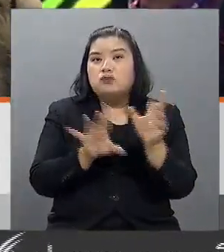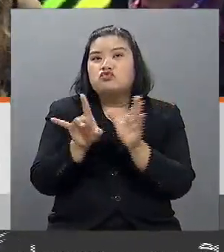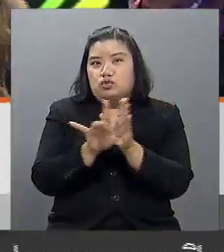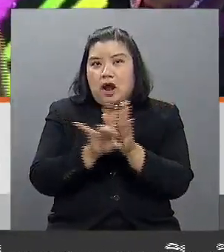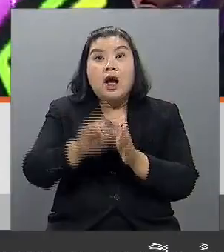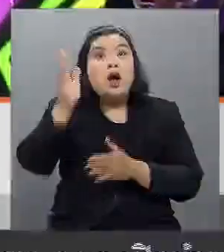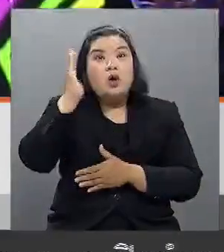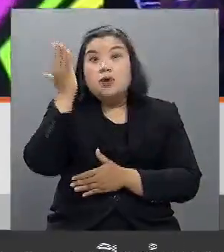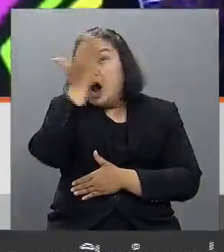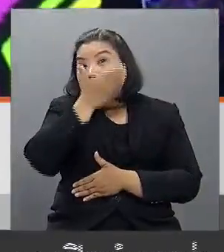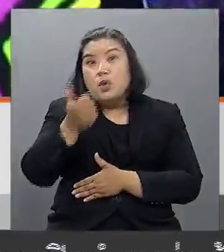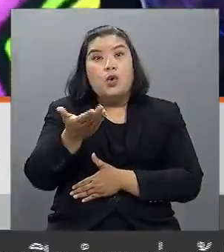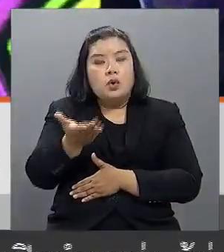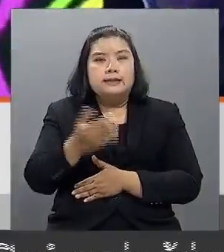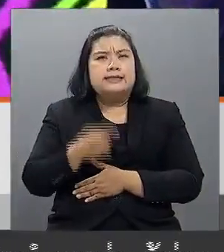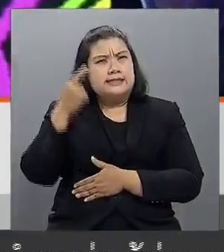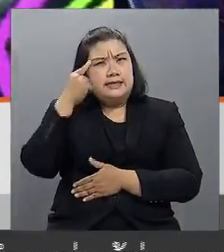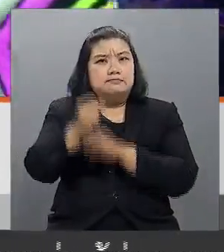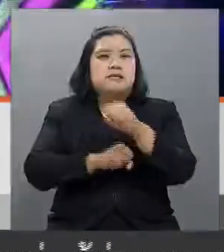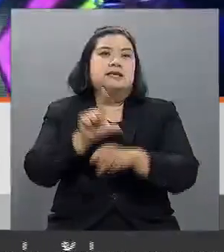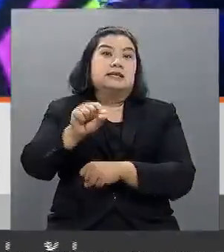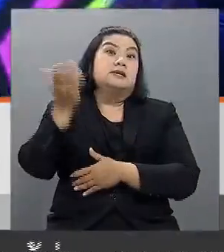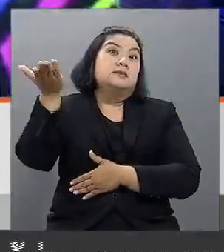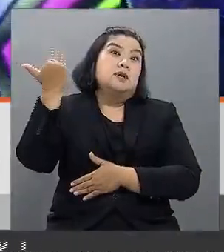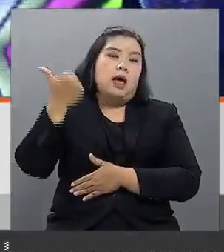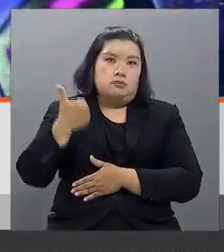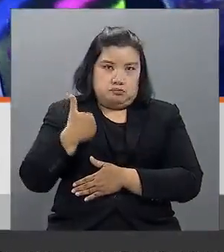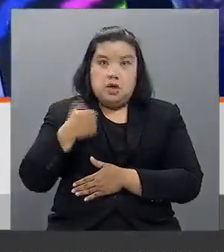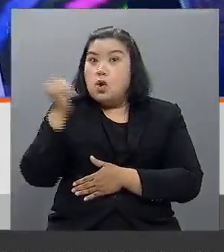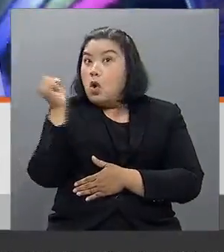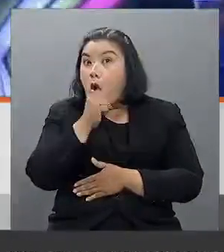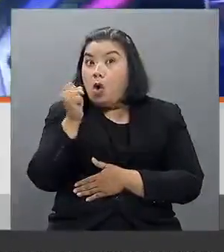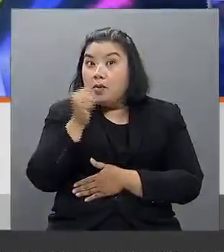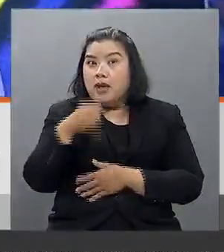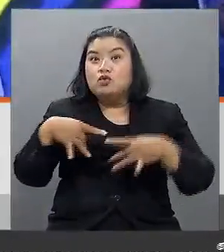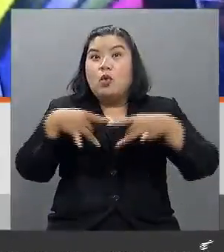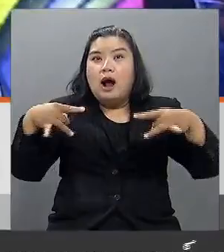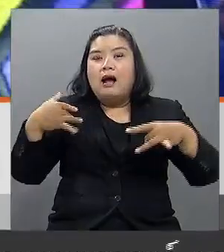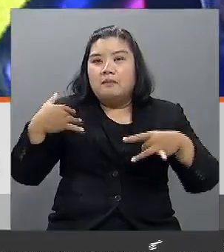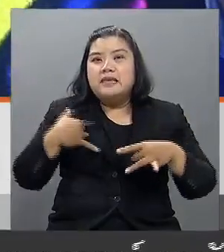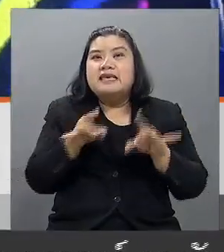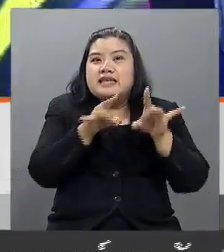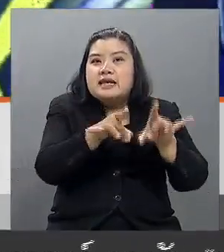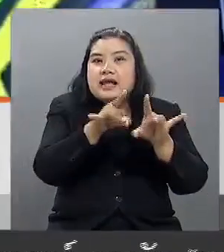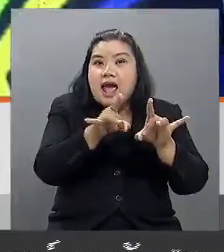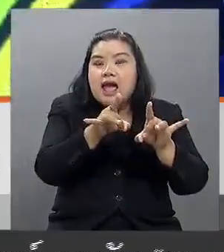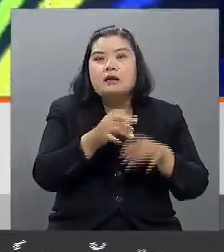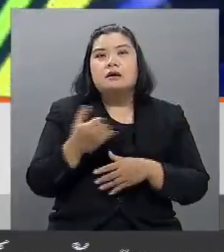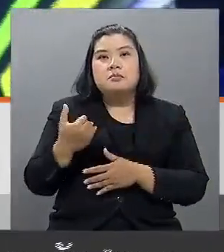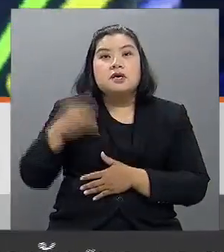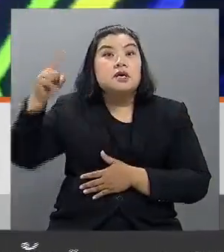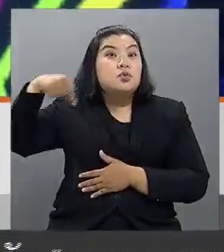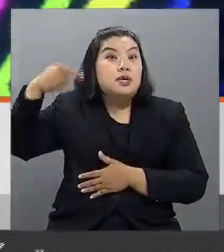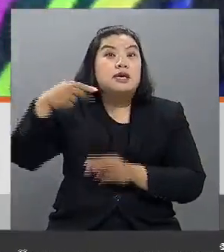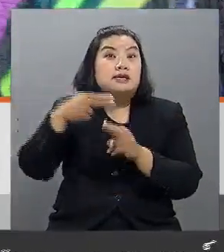าเมื่อกว่า20ปีก่อนต้องมีเพลงแก้ออกมาครับคือตอบจดหมายฉบับสุดท้ายที่ได้บุญตาเมืองใหม่มาร้อง